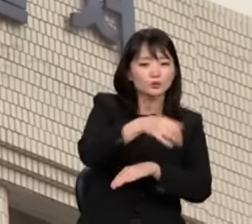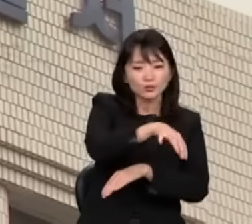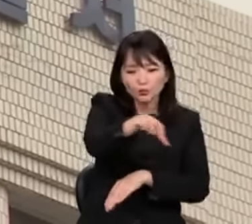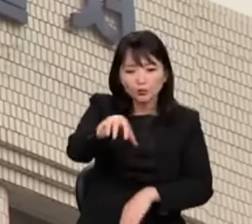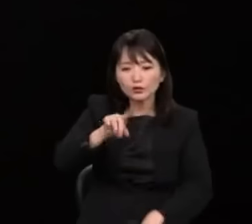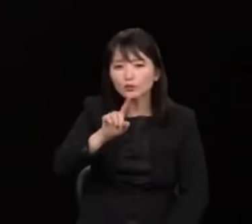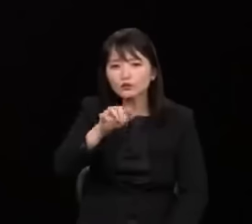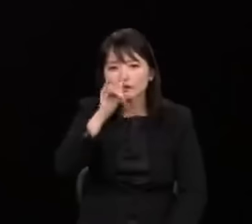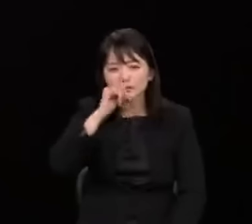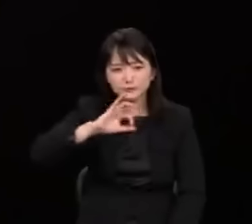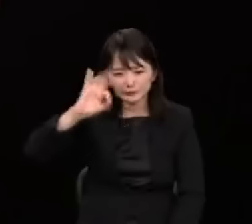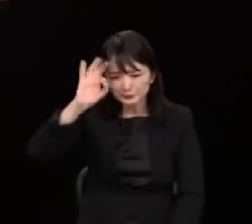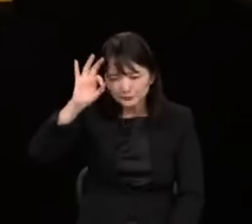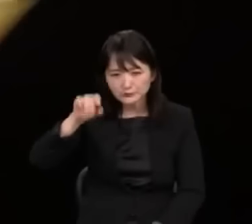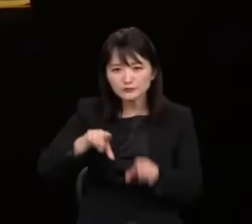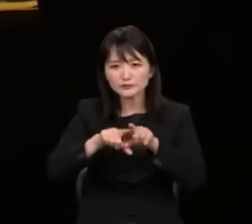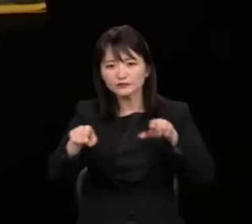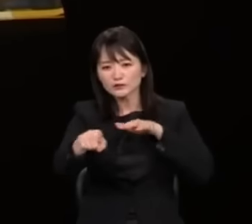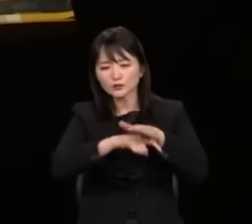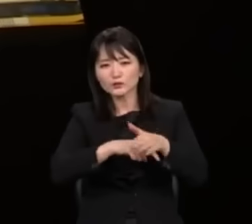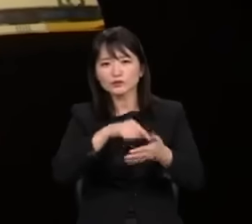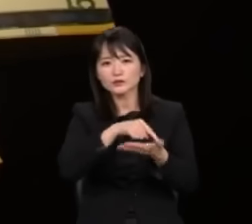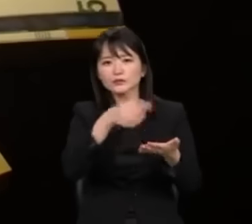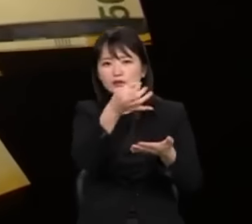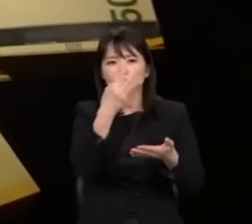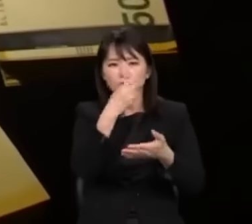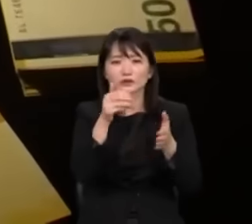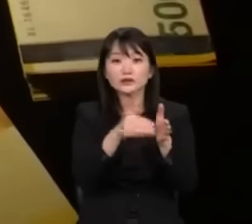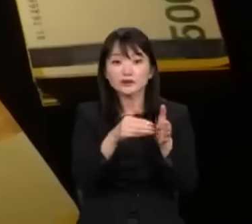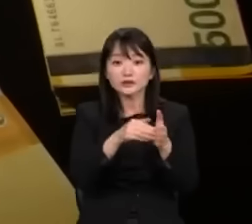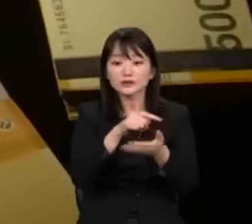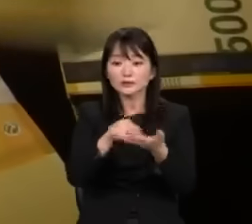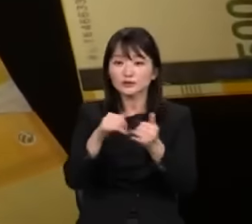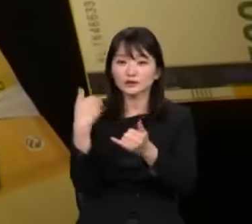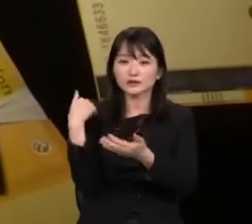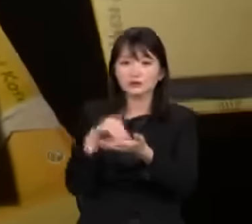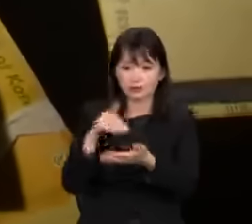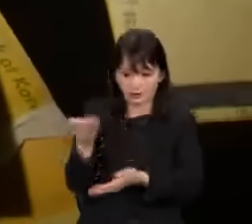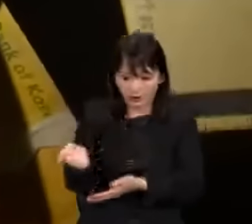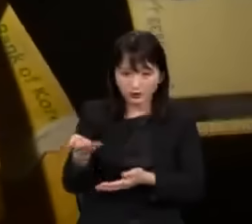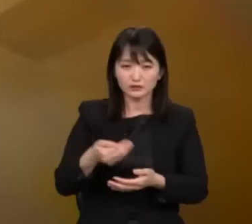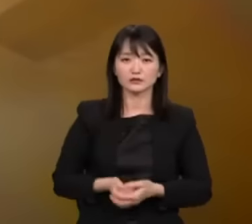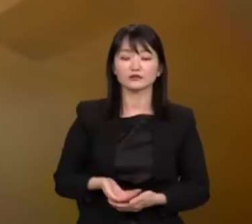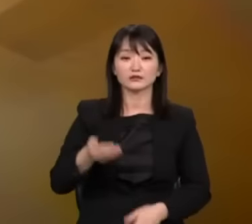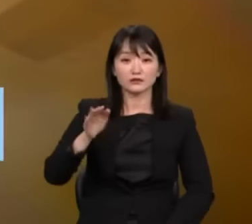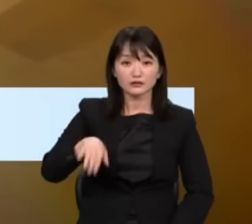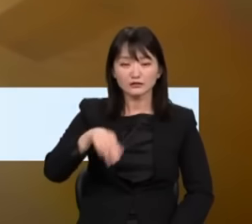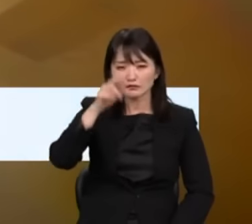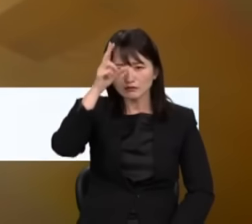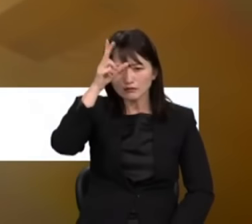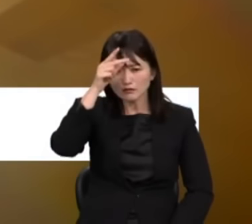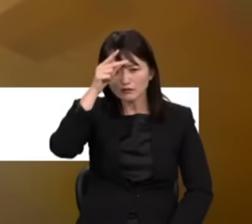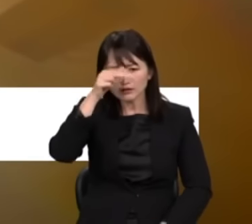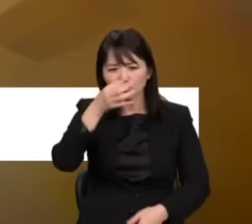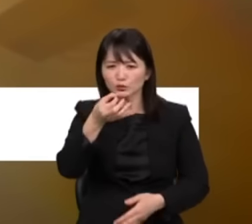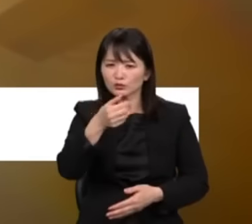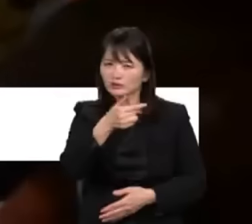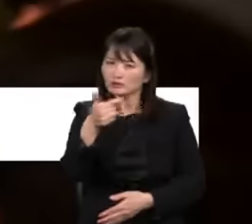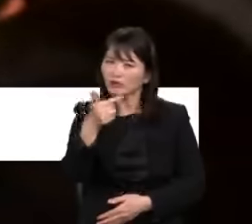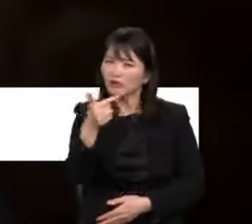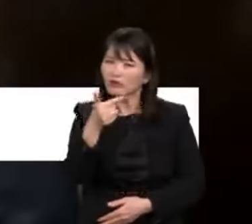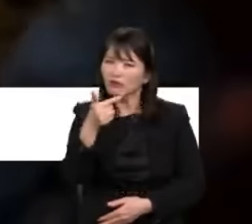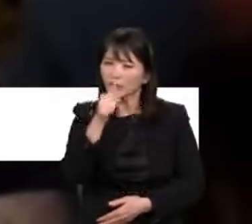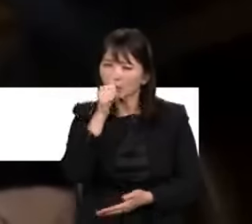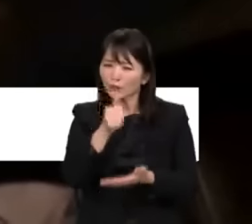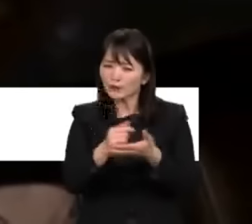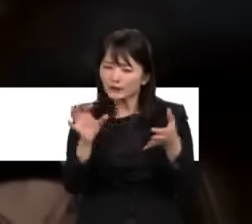찾고 있습니다 보통 절도 피해금을 수사가 끝나면 피해자에게 돌려줍니다 하지만 경찰은 액수가 큰만큼